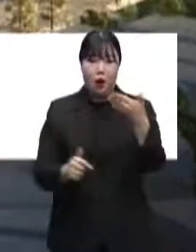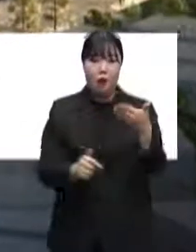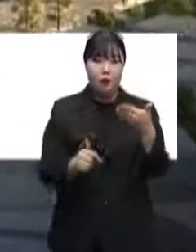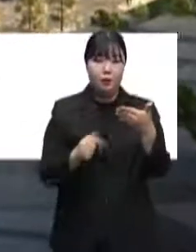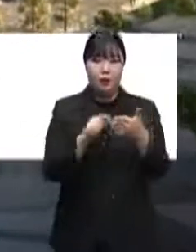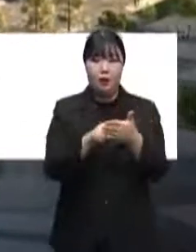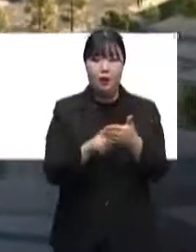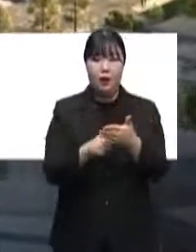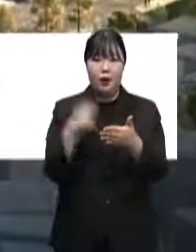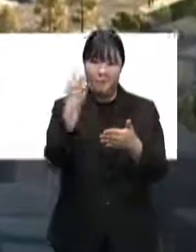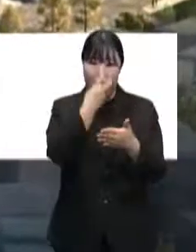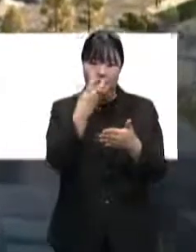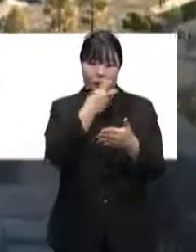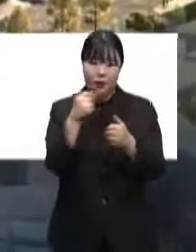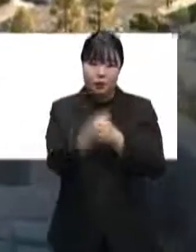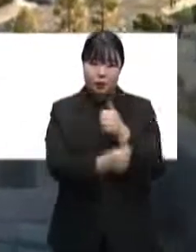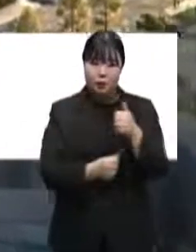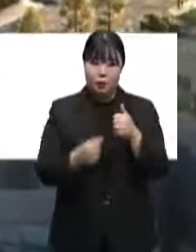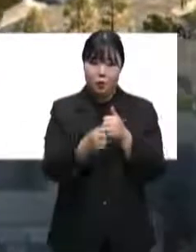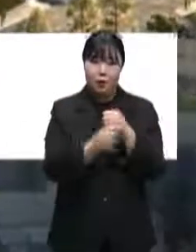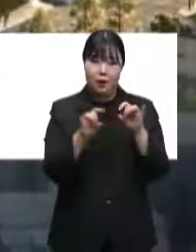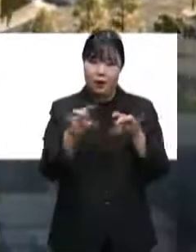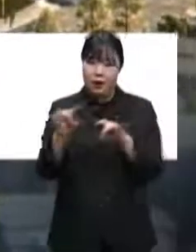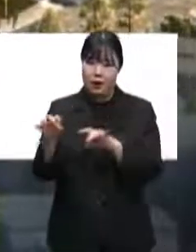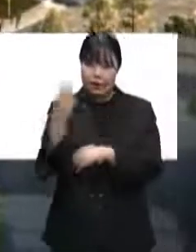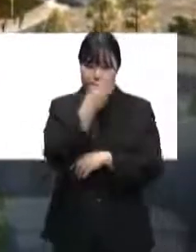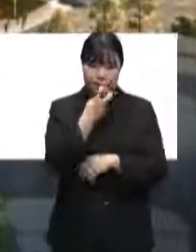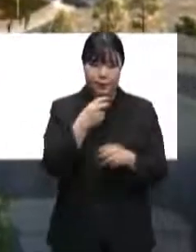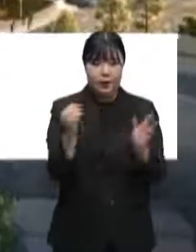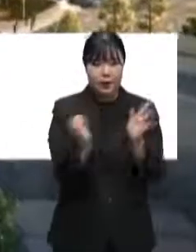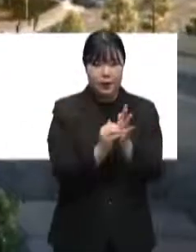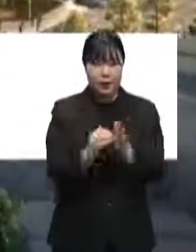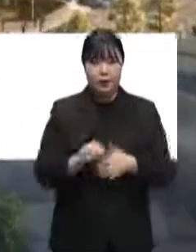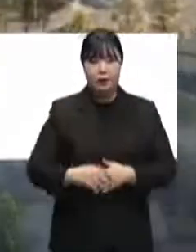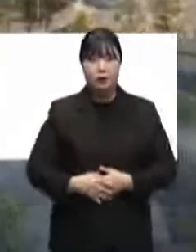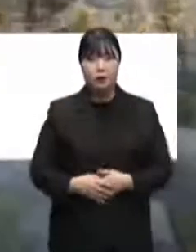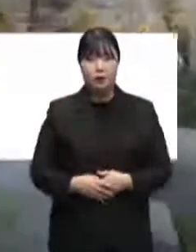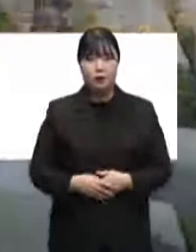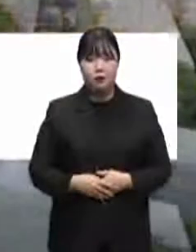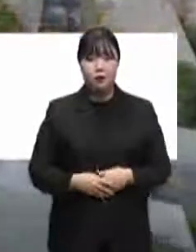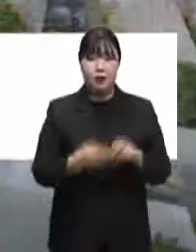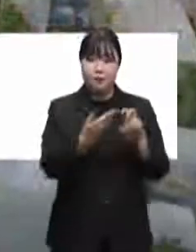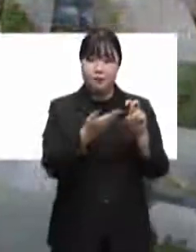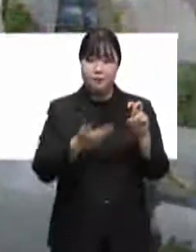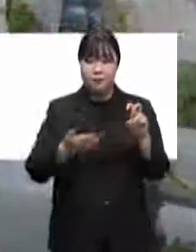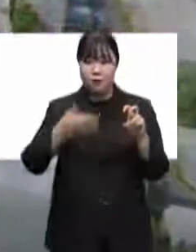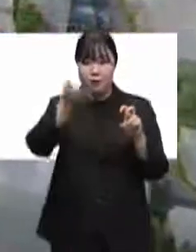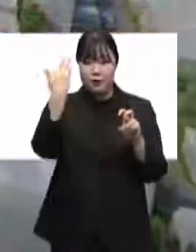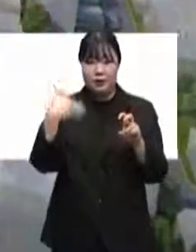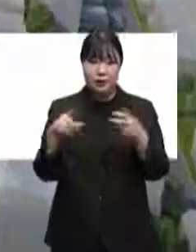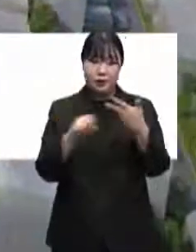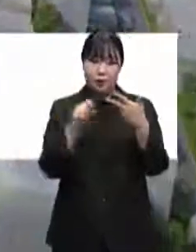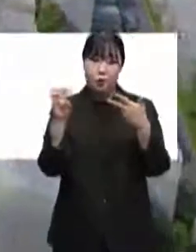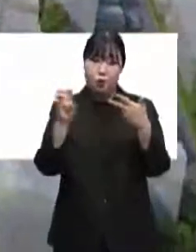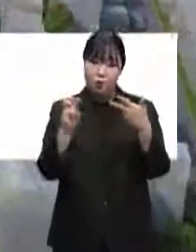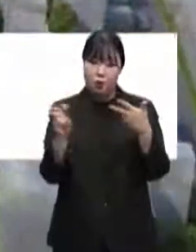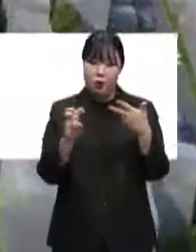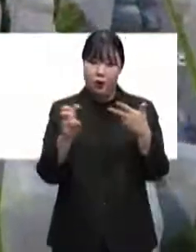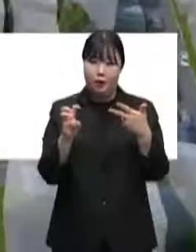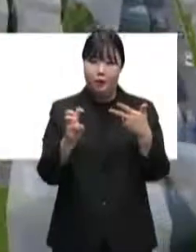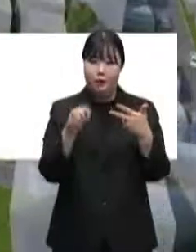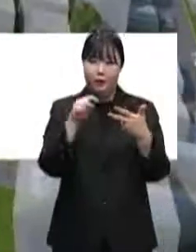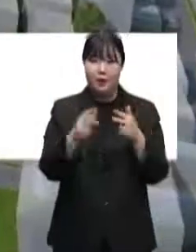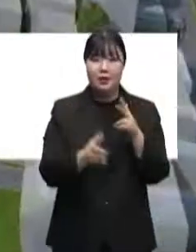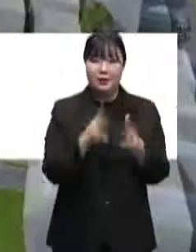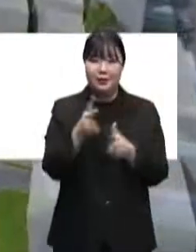구성한 평가 심의 위원회에서 각 제안서를 심사 하십니다 미 출구는 지난 30일 구청 신청사 건립 사업